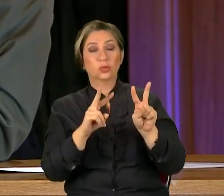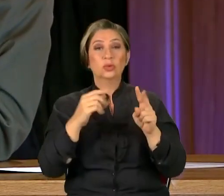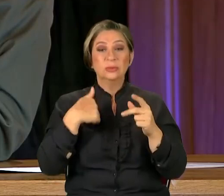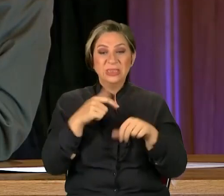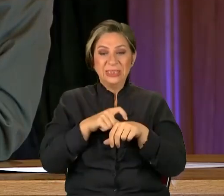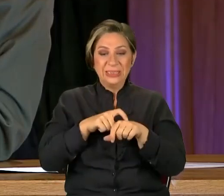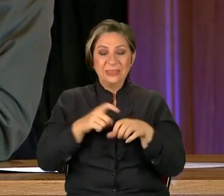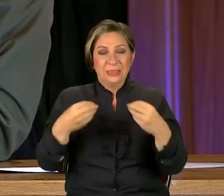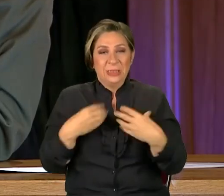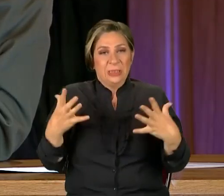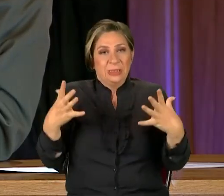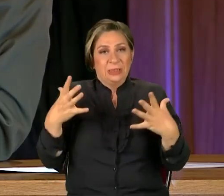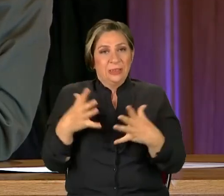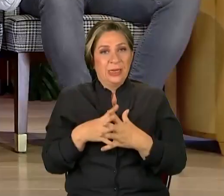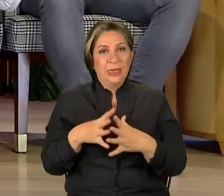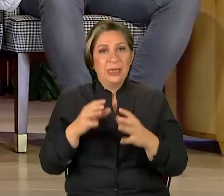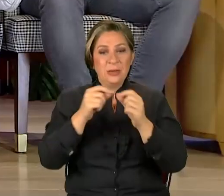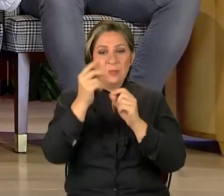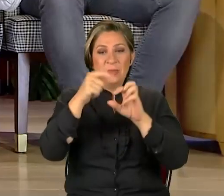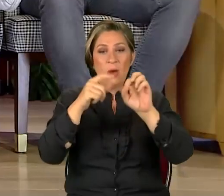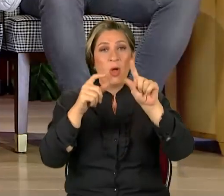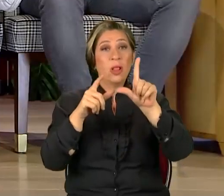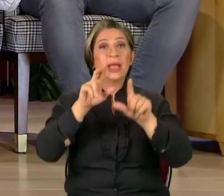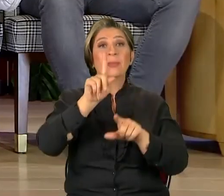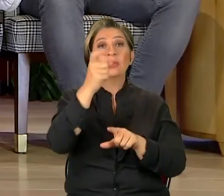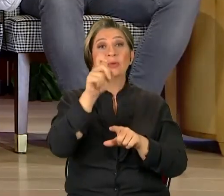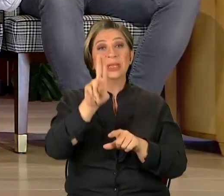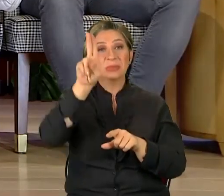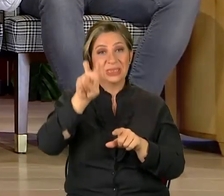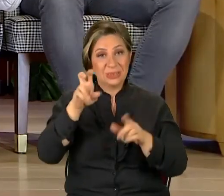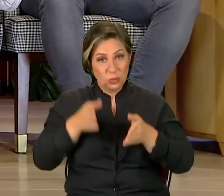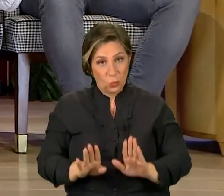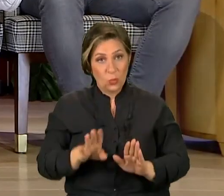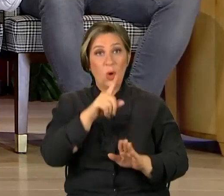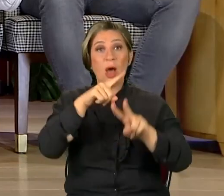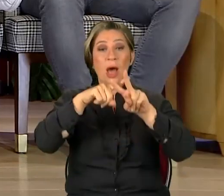beni sinirlendiriyor. Biroğlu 78 doğumlu. Arda